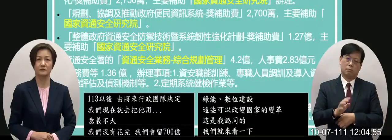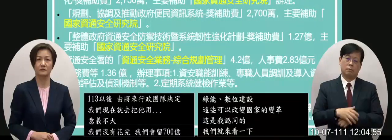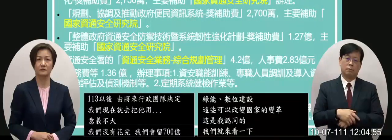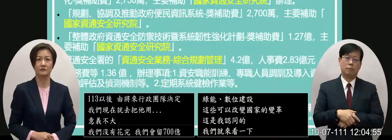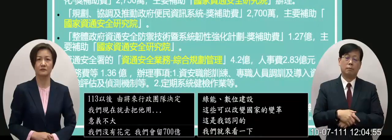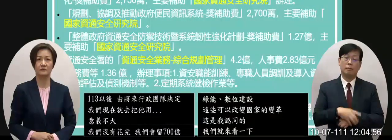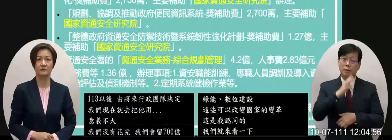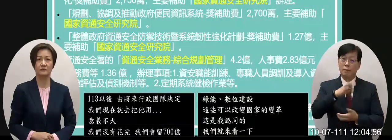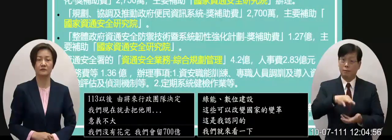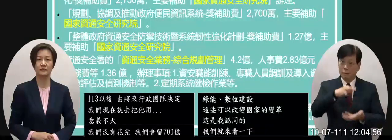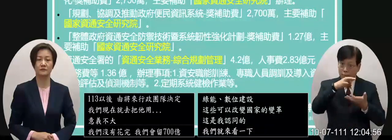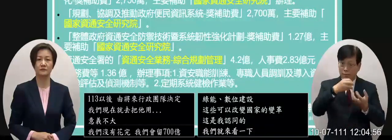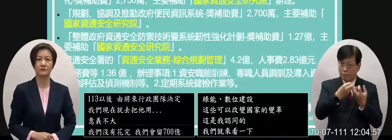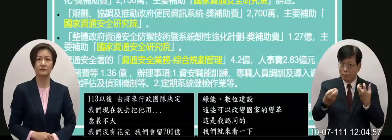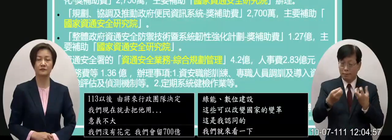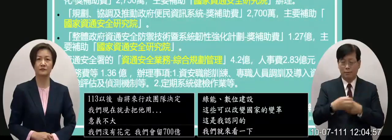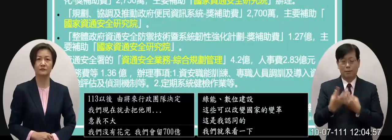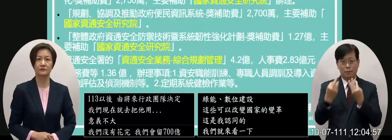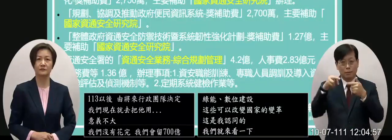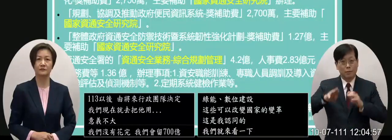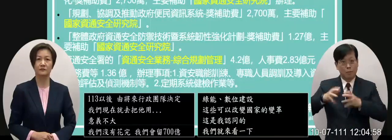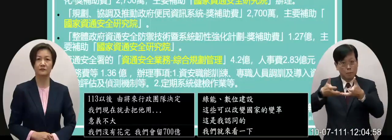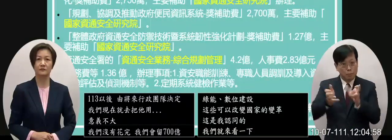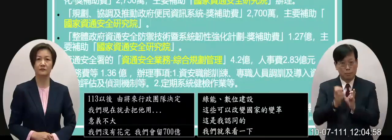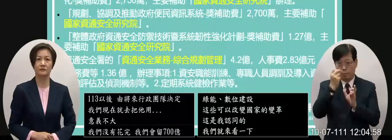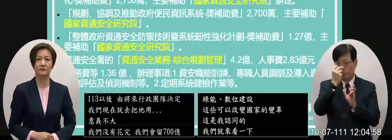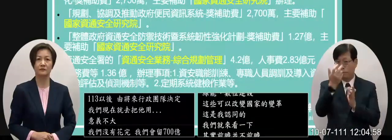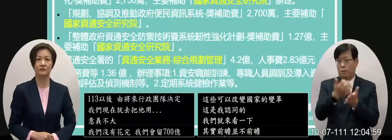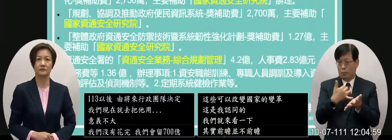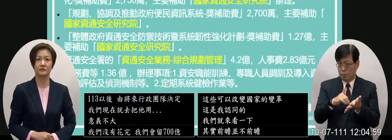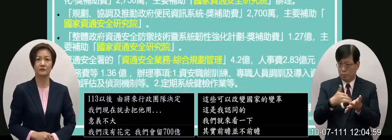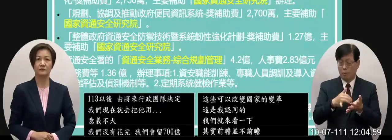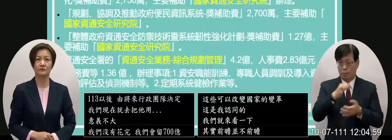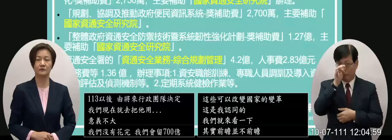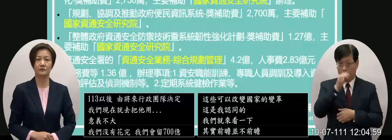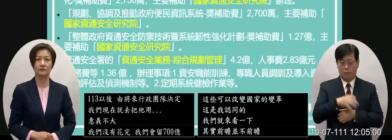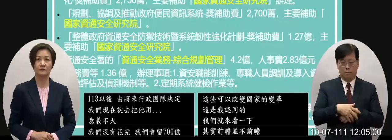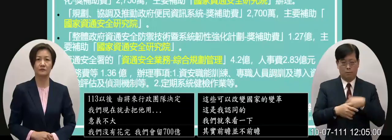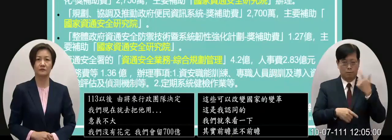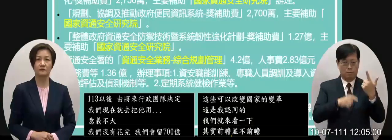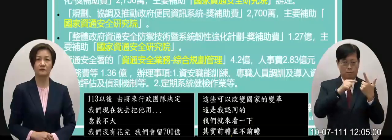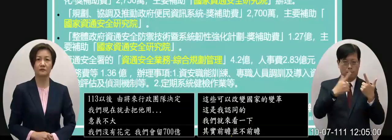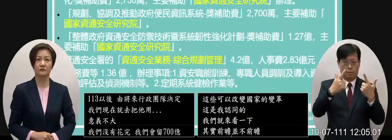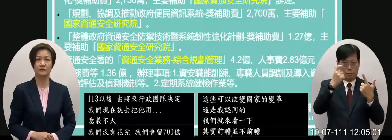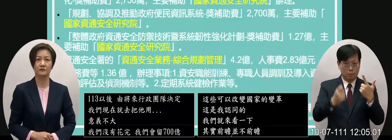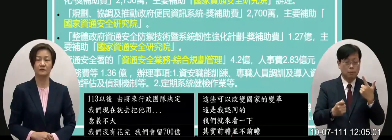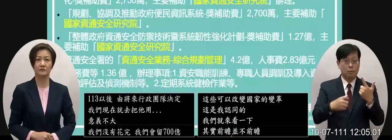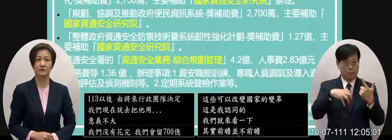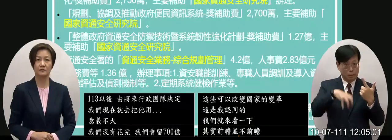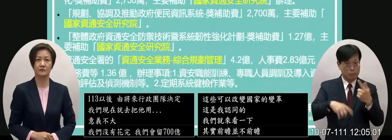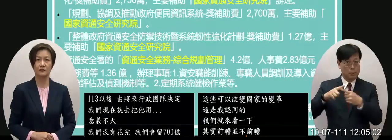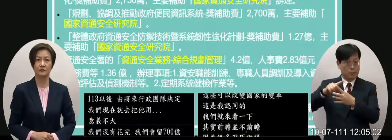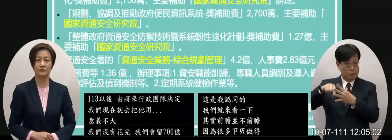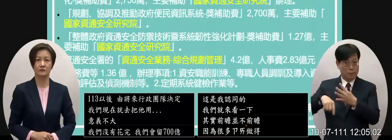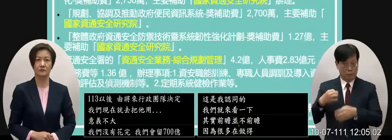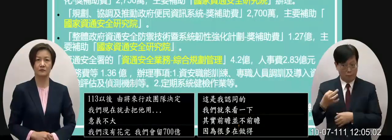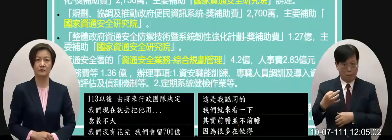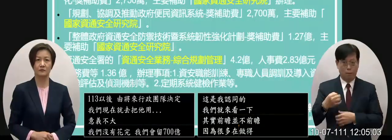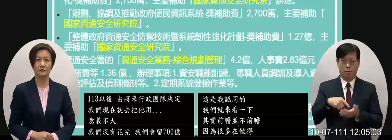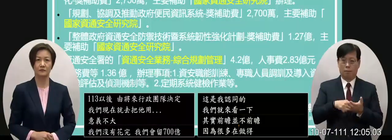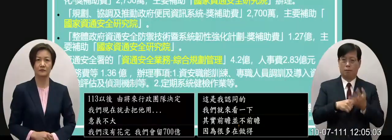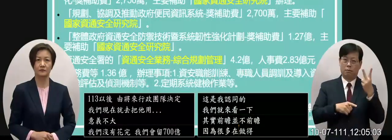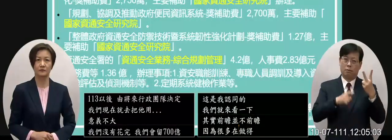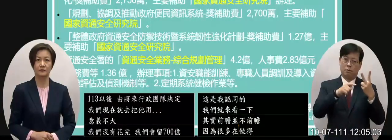把它举起来哈，数化部的特别预算里头，你看它的6.6亿，其中人事费还编